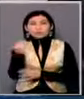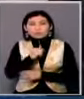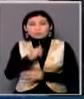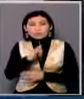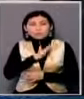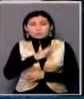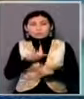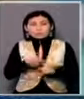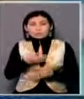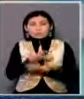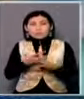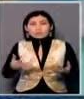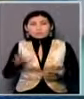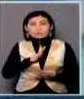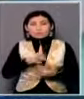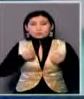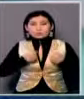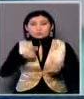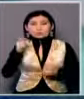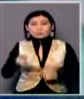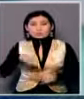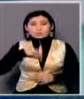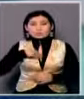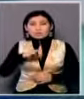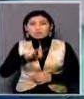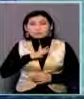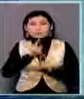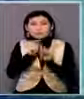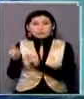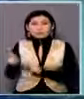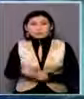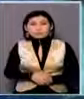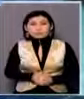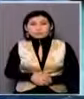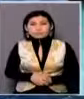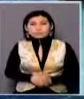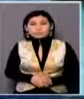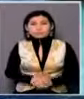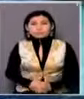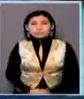өтті. Ұлттық ойында оза шапқан спортшыларға медаль мен дипломдар табысталды.